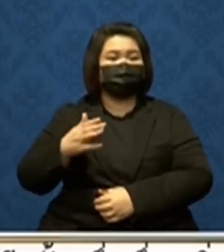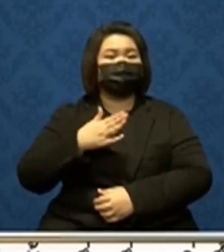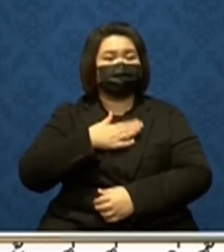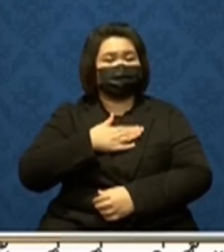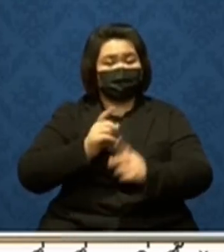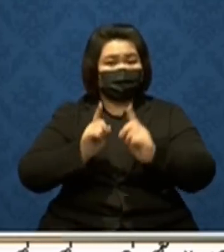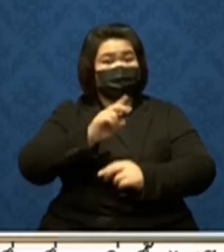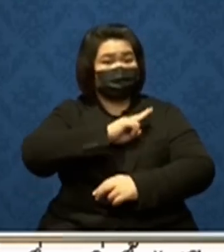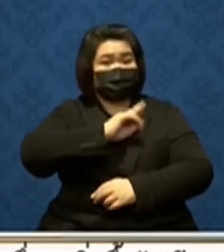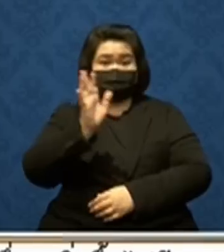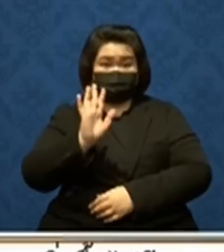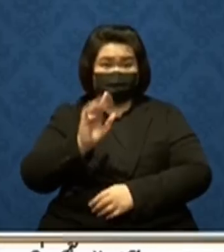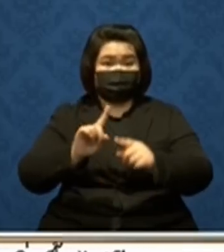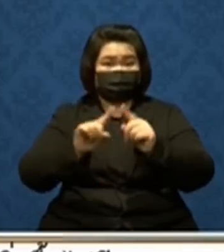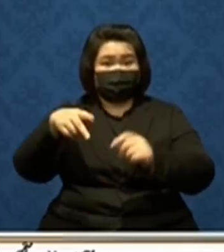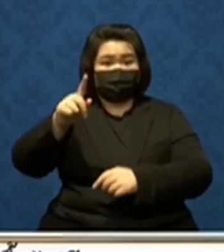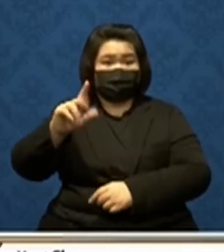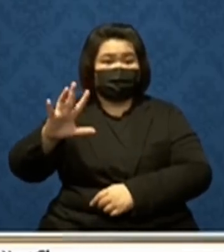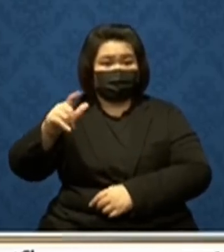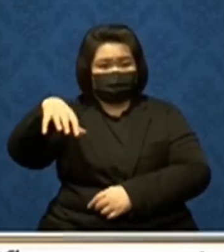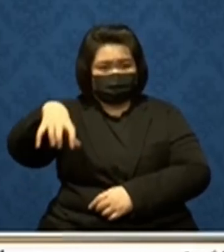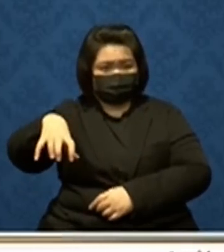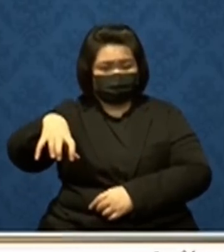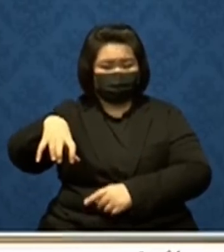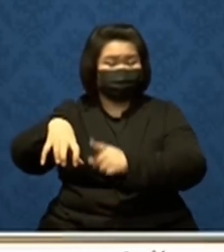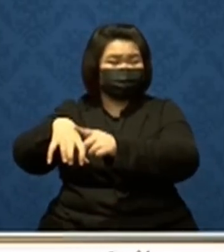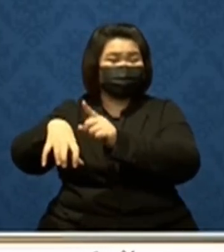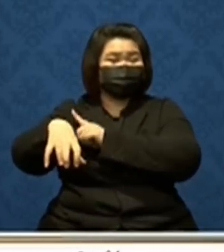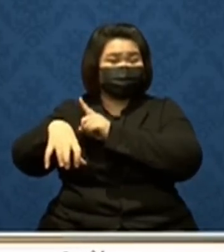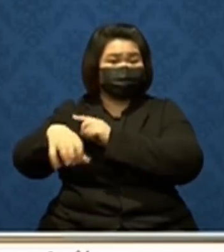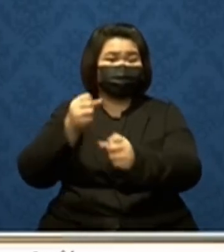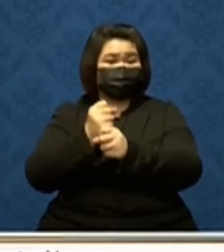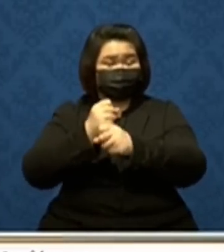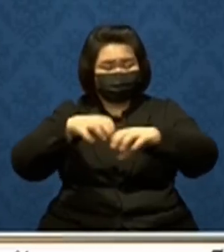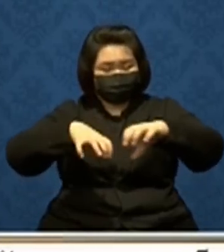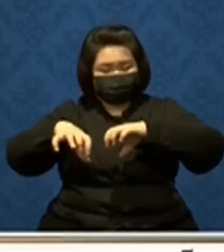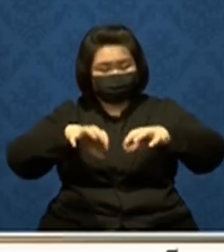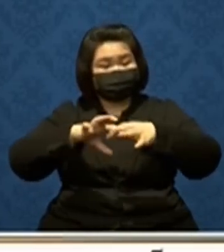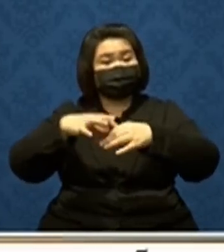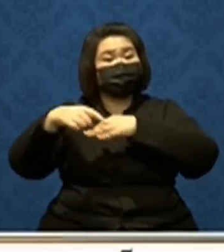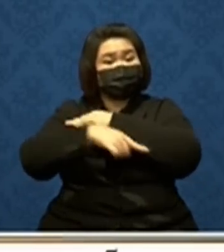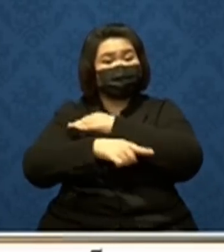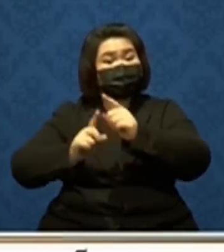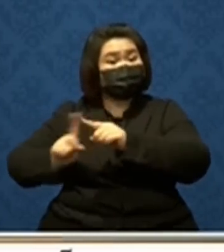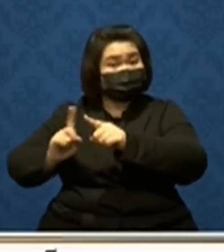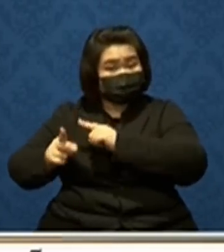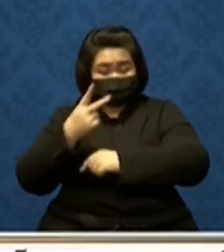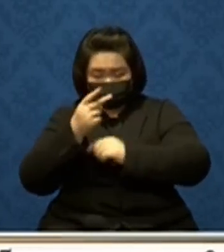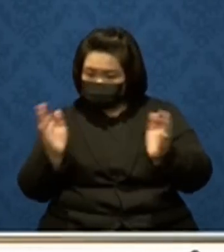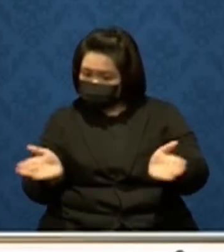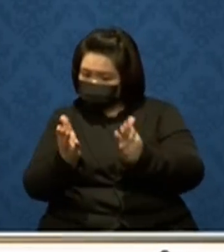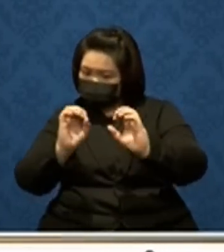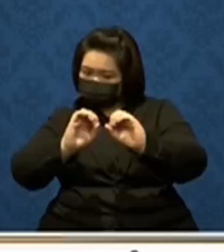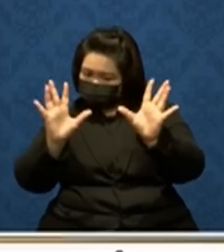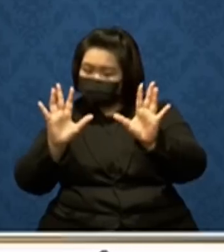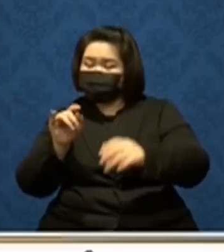ประเมินเองแต่ปปชที่เป็นองค์กรอิสระในเรื่องการจัดการกับการทุจริตและส่งเสริมความโปร่งใสและ